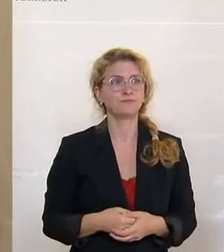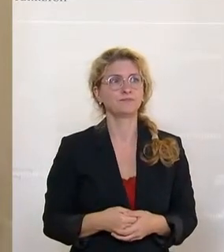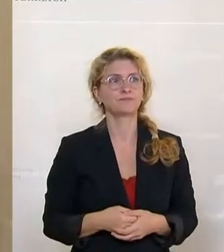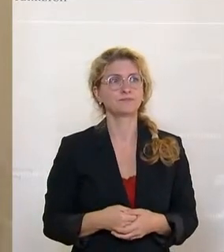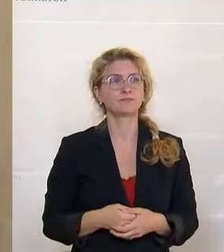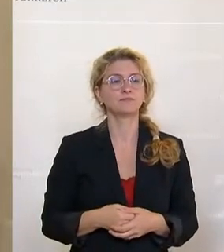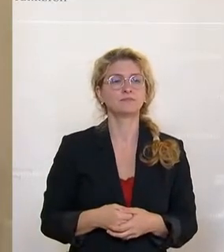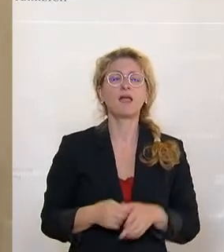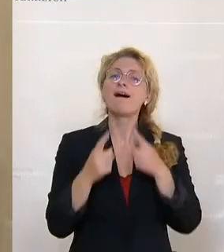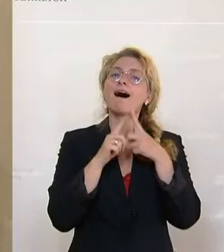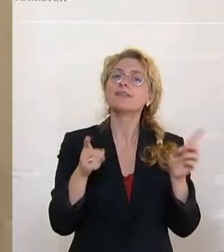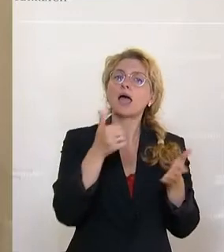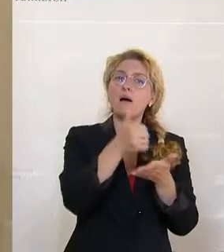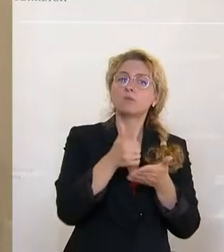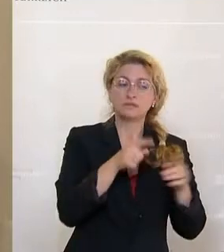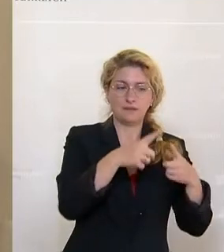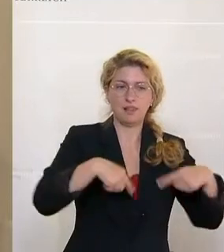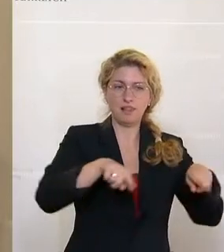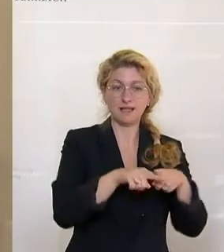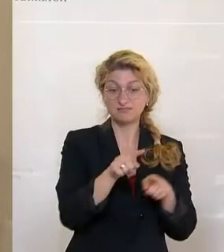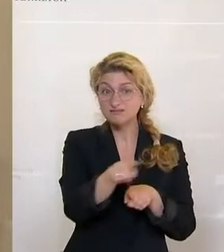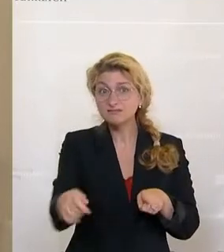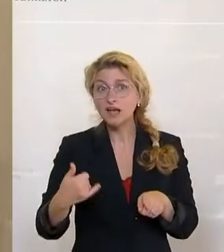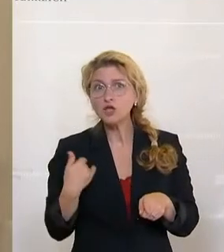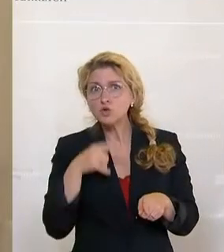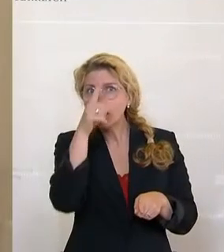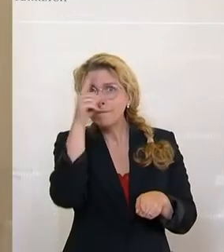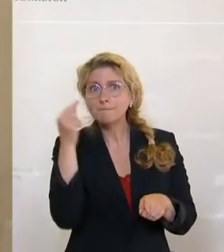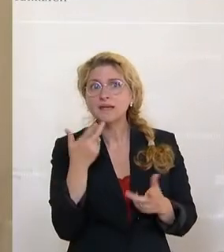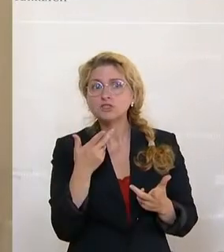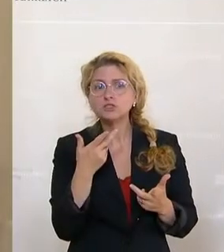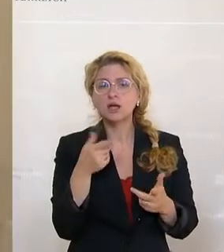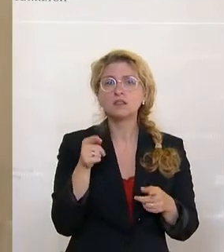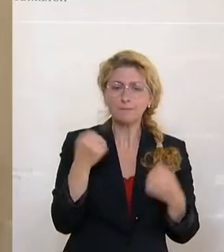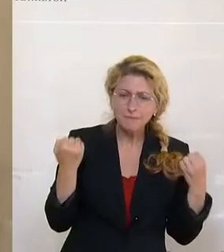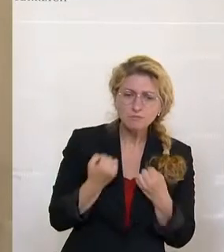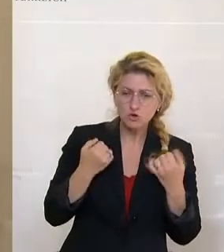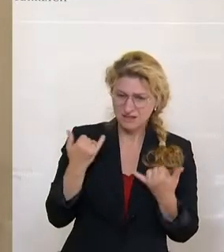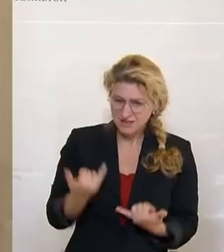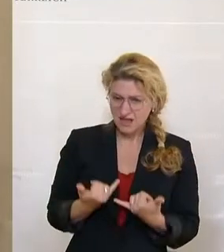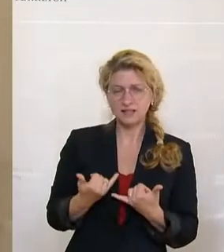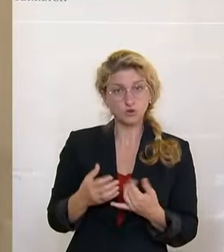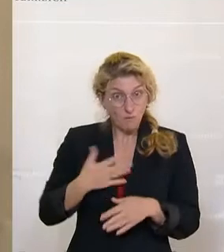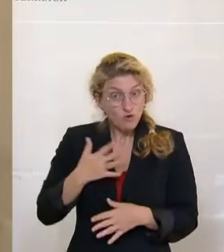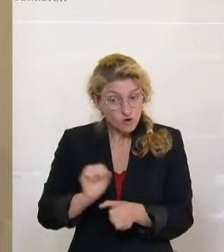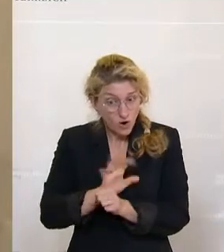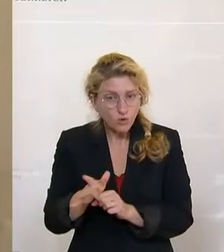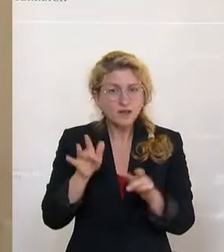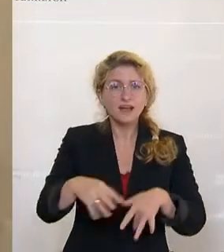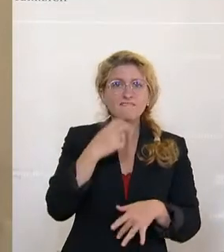Bezüglich anderer Posten in diesem Land, was lernen denn die jungen Menschen, die sich jetzt trotz Corona bemühen, in der Schule Meter zu machen, andere Ausbildungen